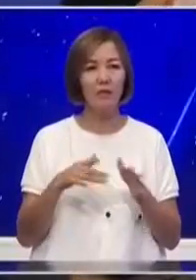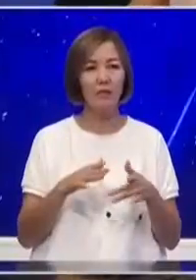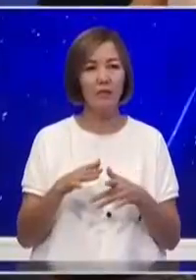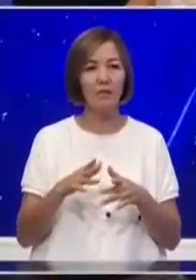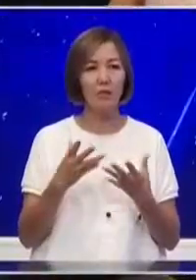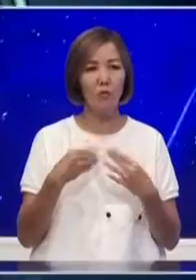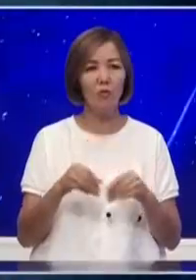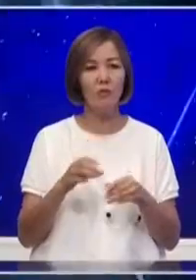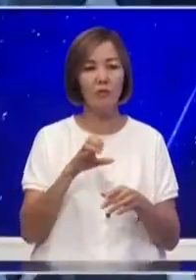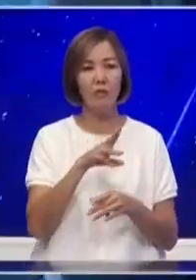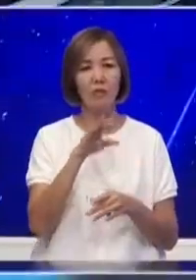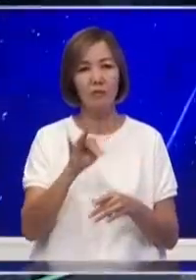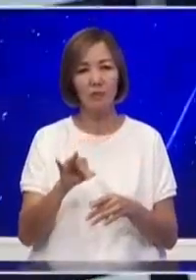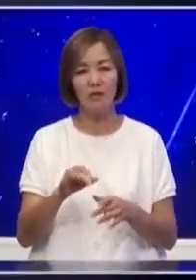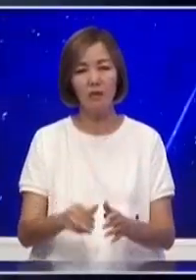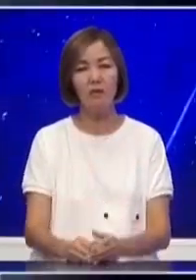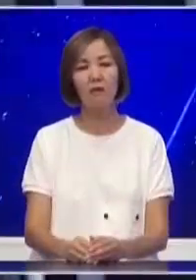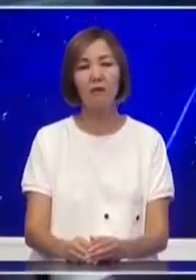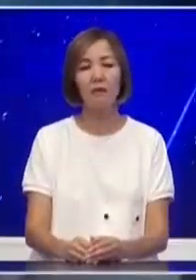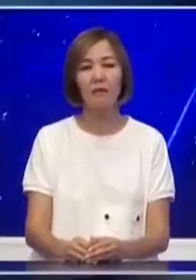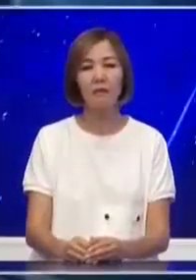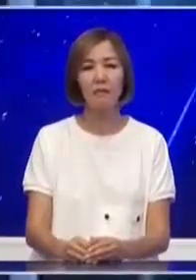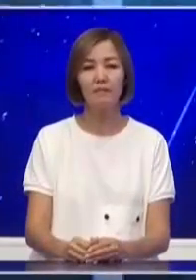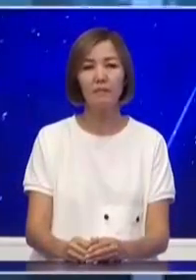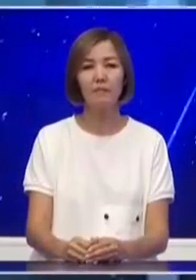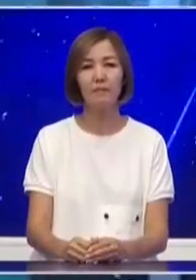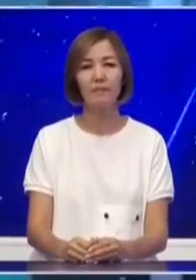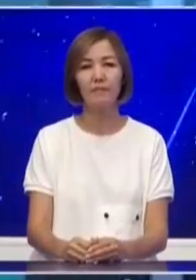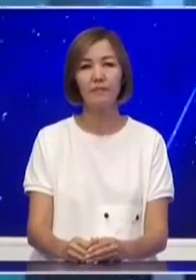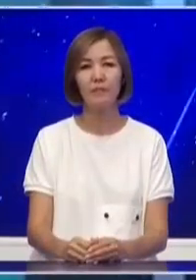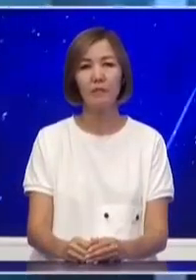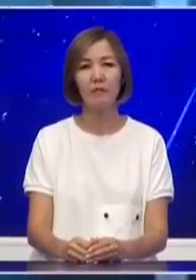обществом, так и со СМИ. Аружан Тнеибаева, Бекжан Кенжебай, телеканал ЖТСУ, Алматинская область.